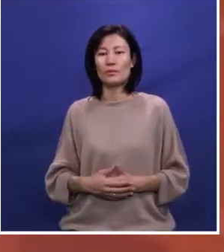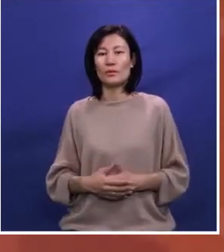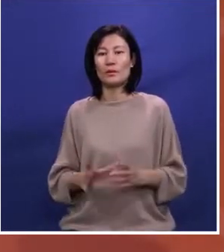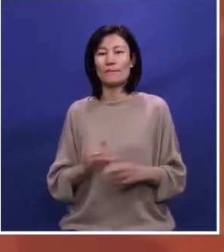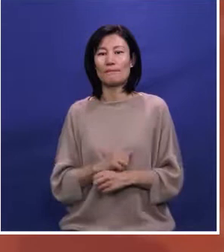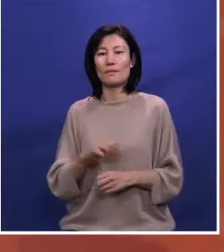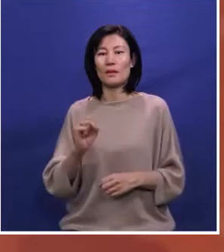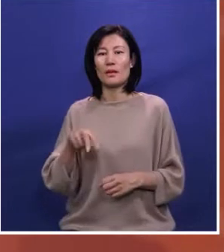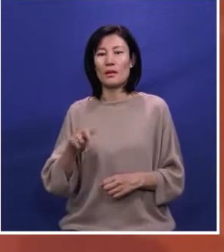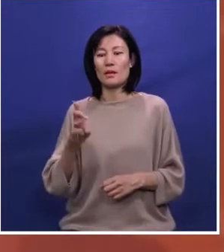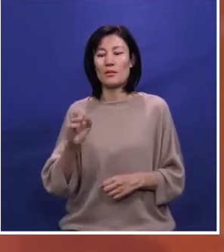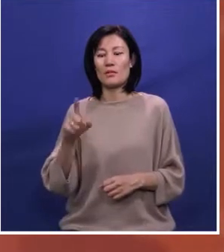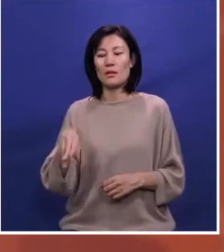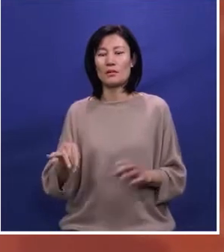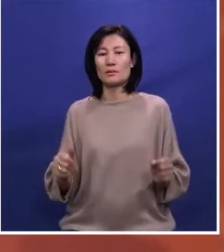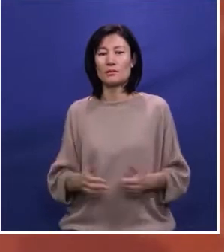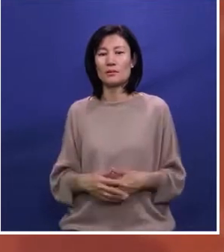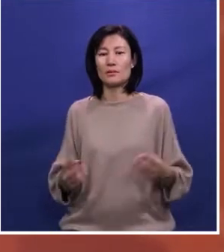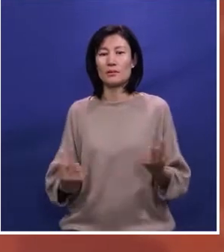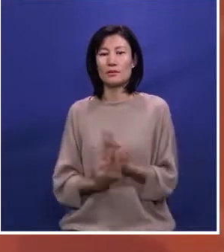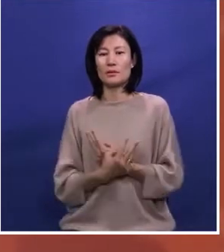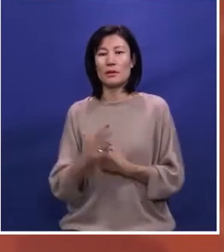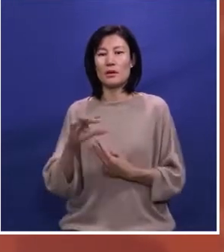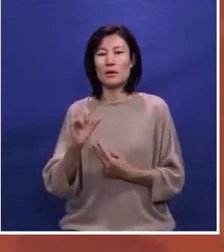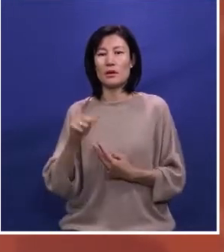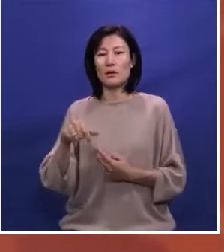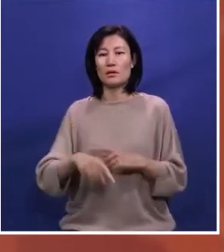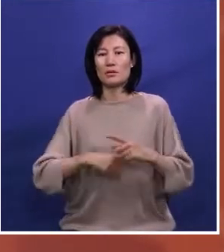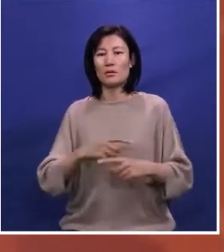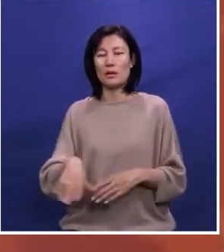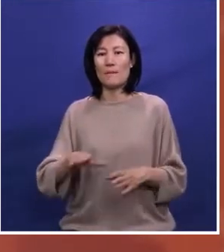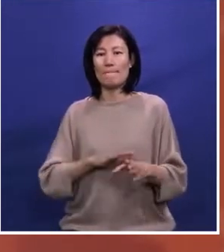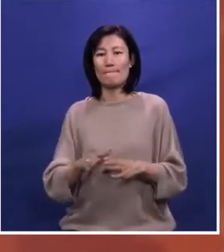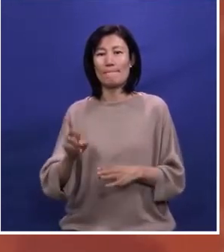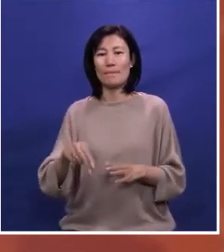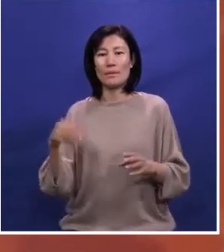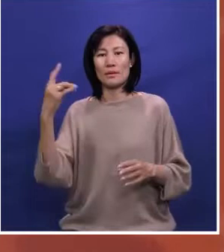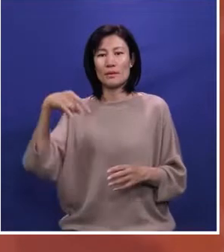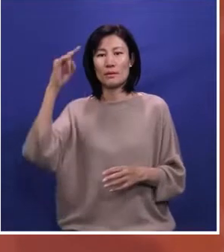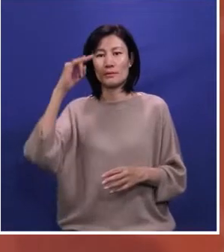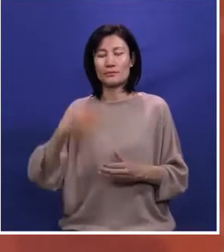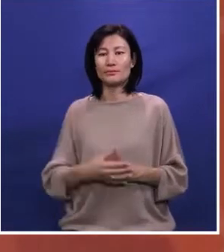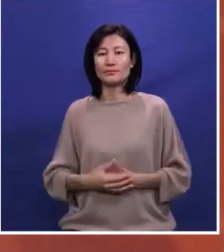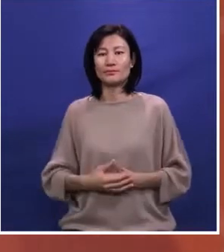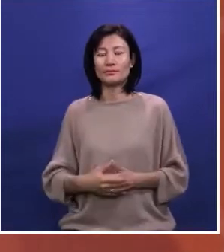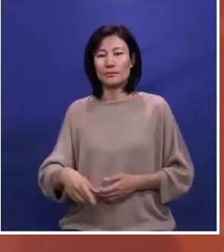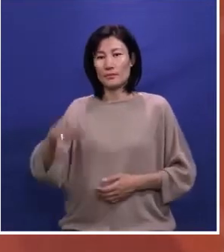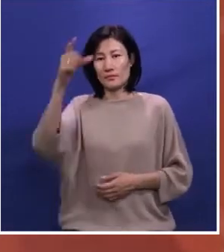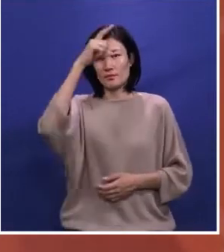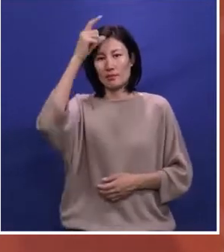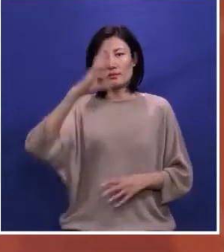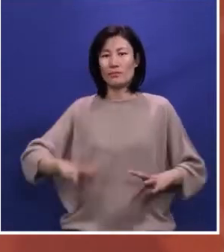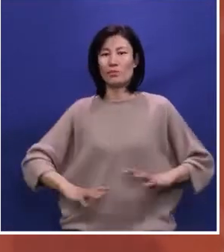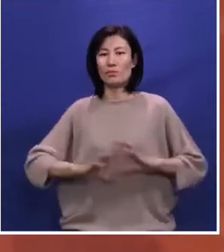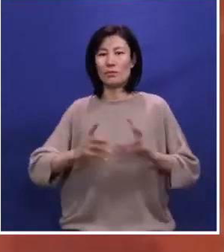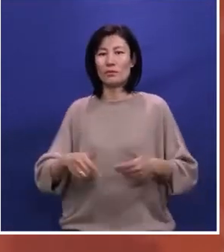Елбасы кешеген ары қарай Түркістанды рухани тек қана қала емес, біздің Қазақстан руханиясымыз түркі дүниесін нақты